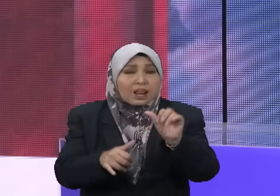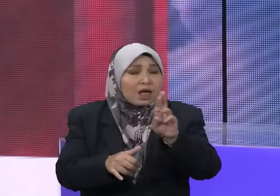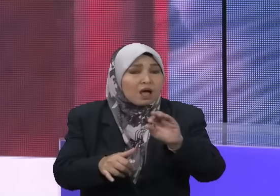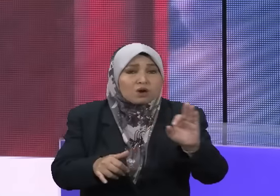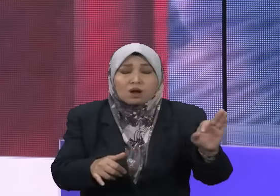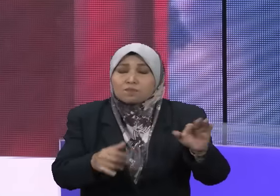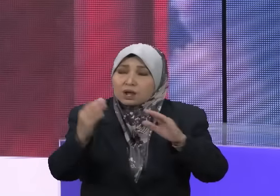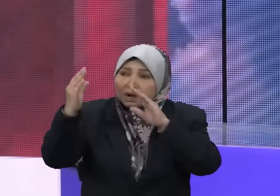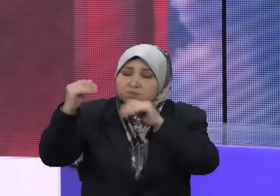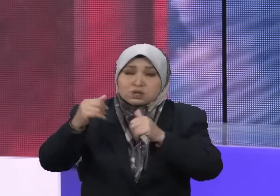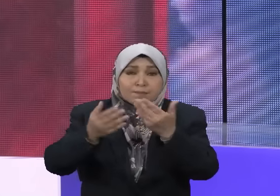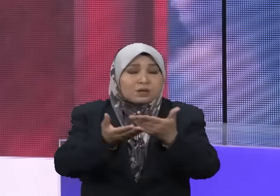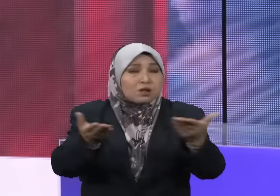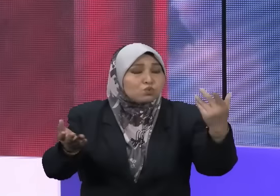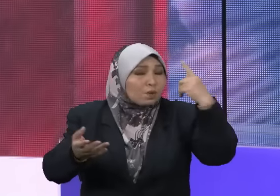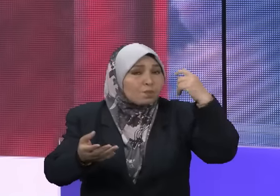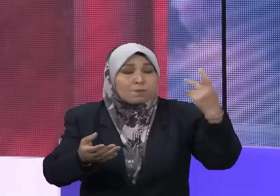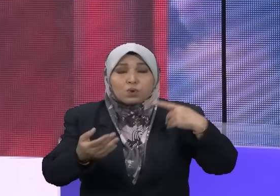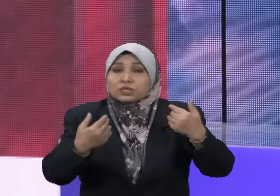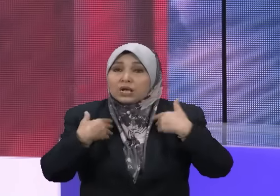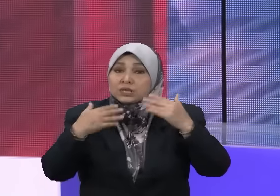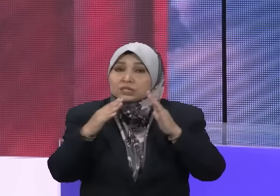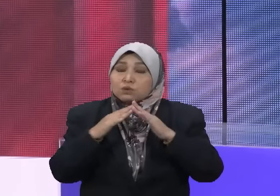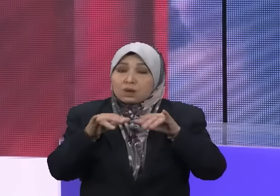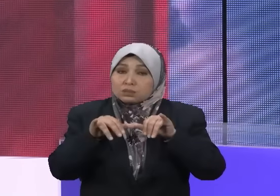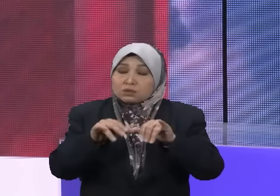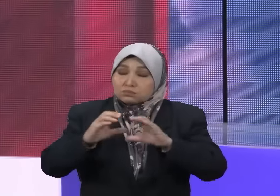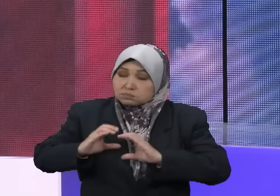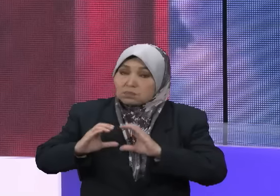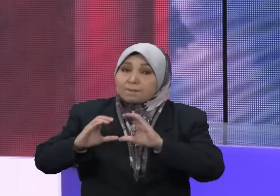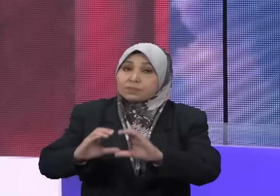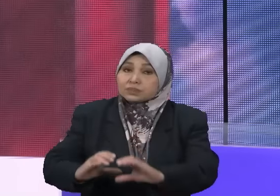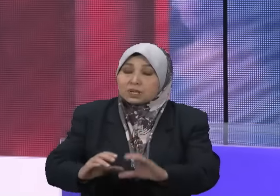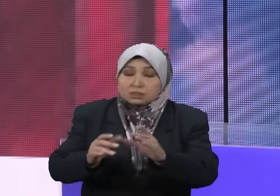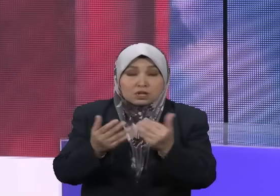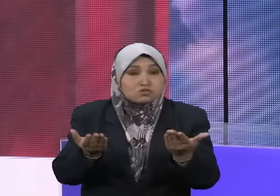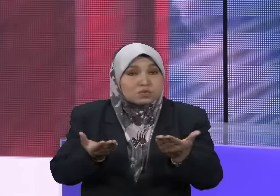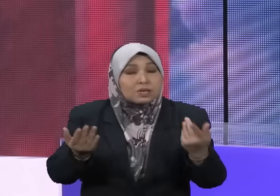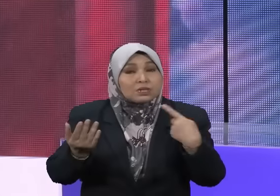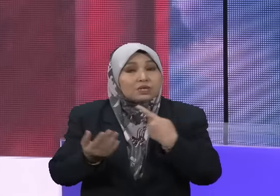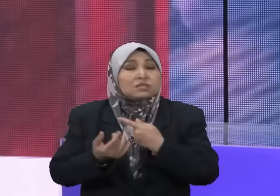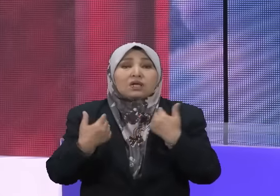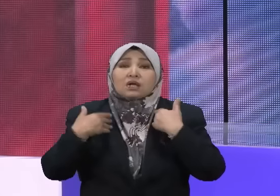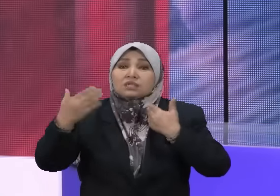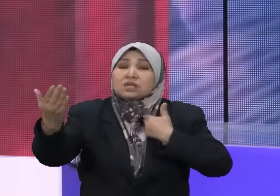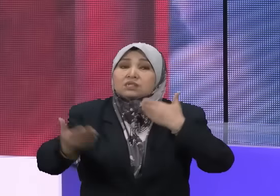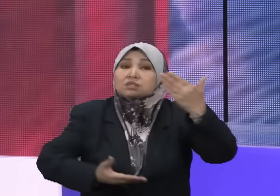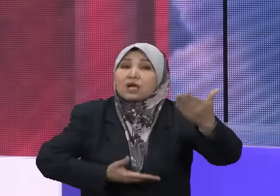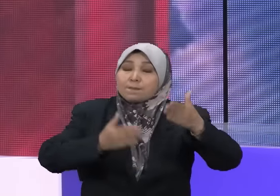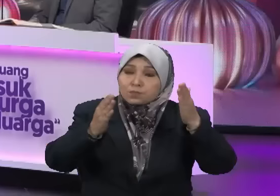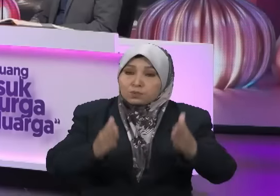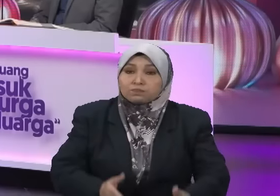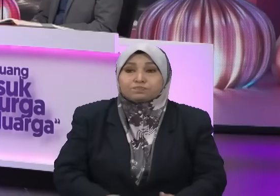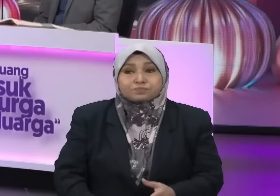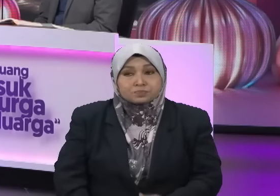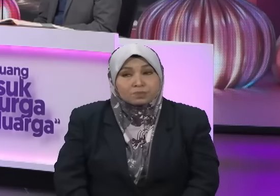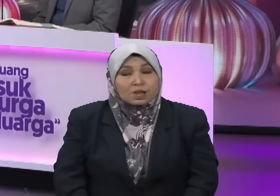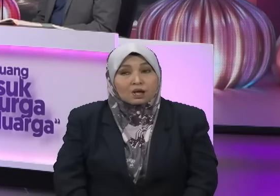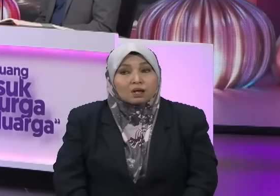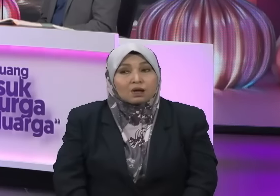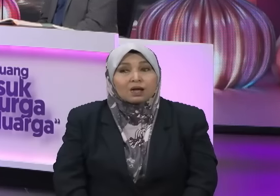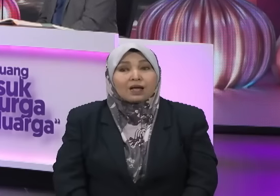Yang harapnya pada tuan-tuan yang berada di rumah terus committed. Di studio kita hari ini Ustaz, kita ada tetamu. Ya, Safas, kita ada tetamu. And